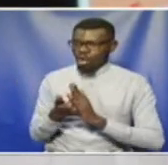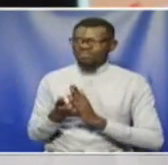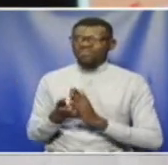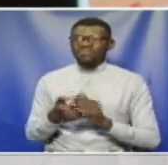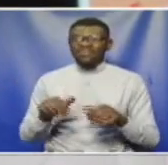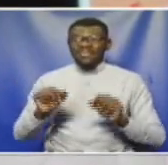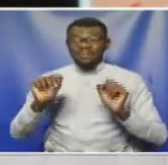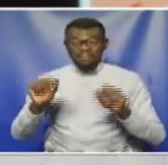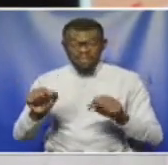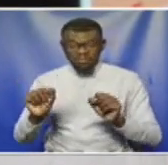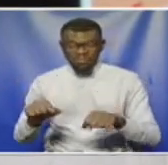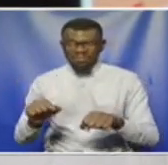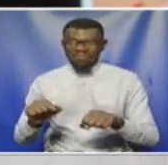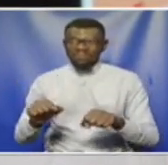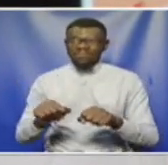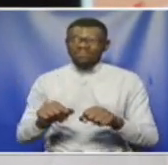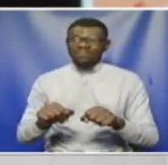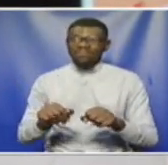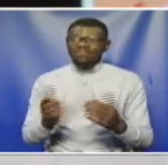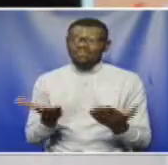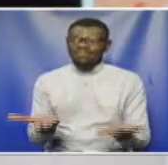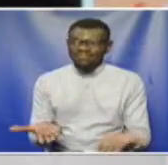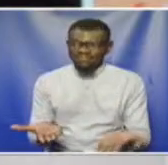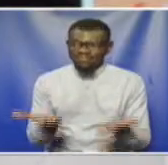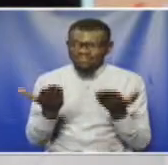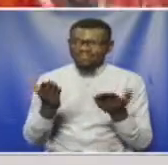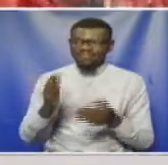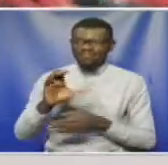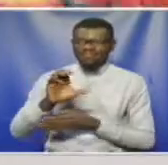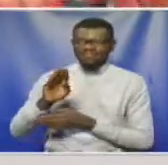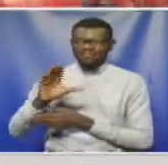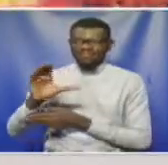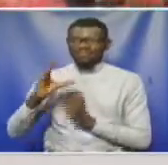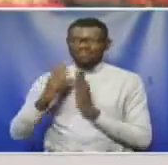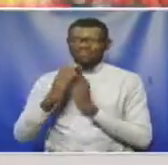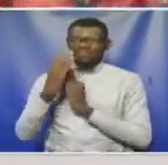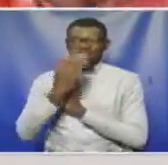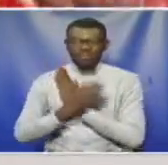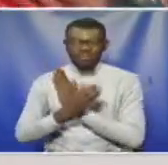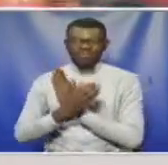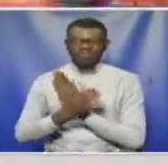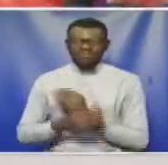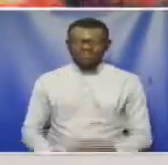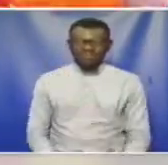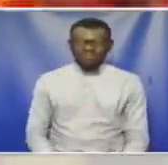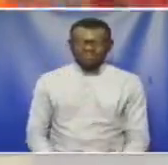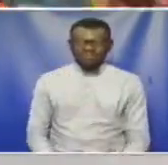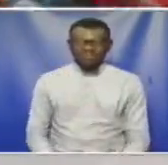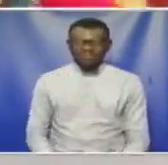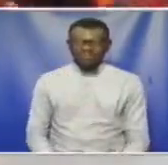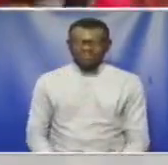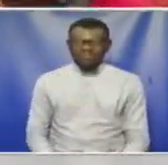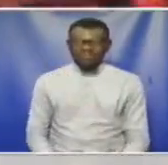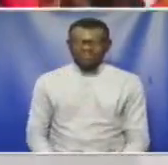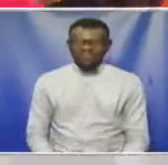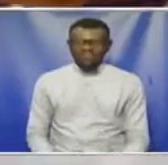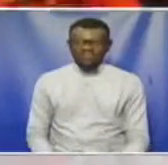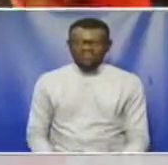way in even promoting the CPC curriculum. Shadrack Miti, KT News.